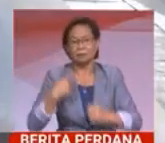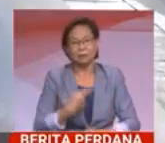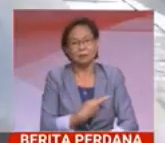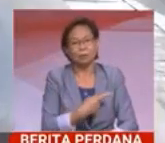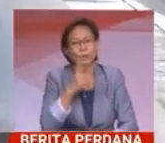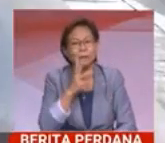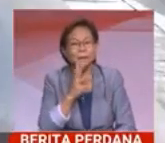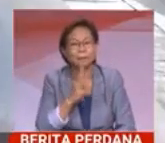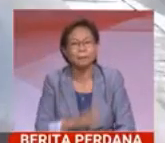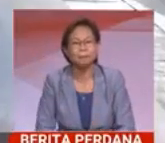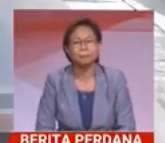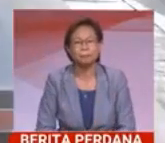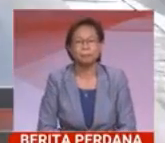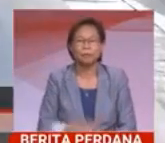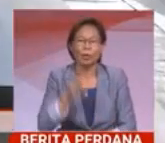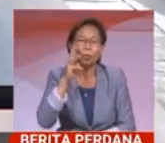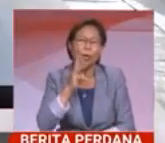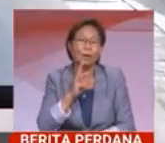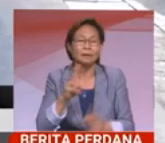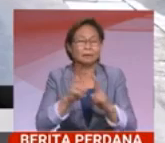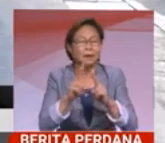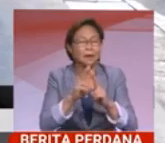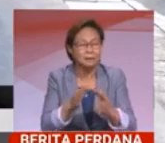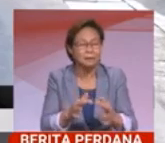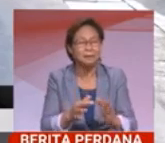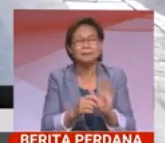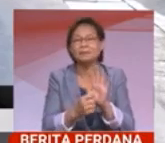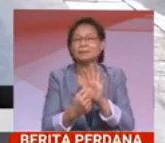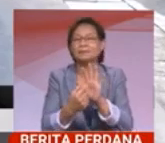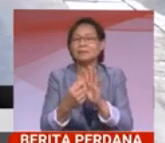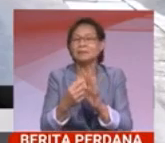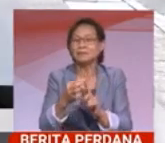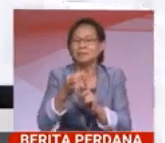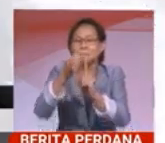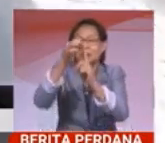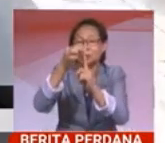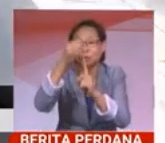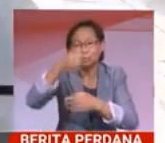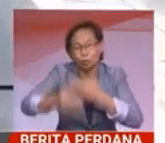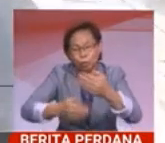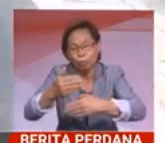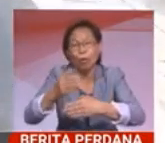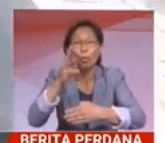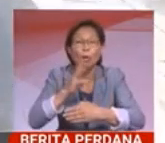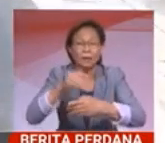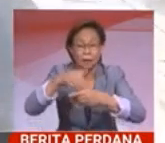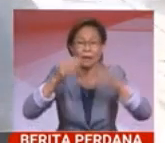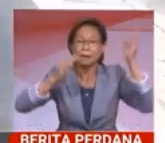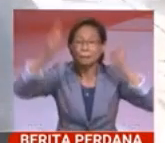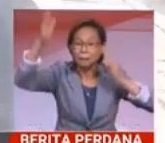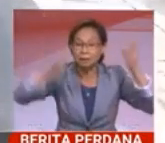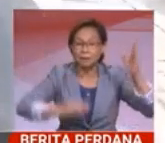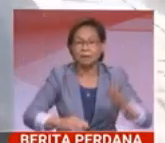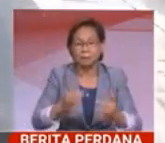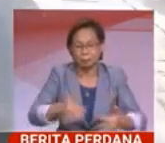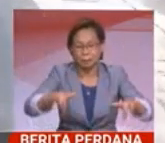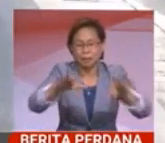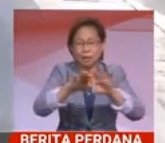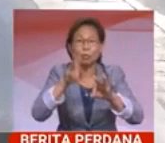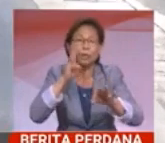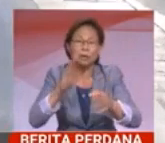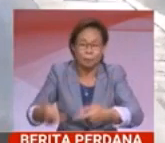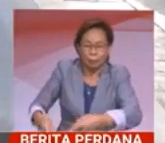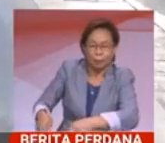hari wanita nih sangat symbolic link untuk kemajuan wanita di negara ini negara saya sepenting wanita harus diberi